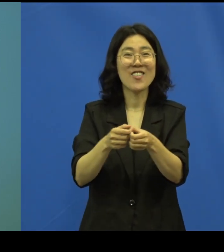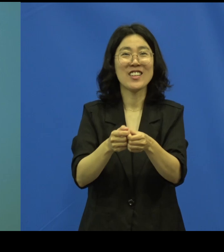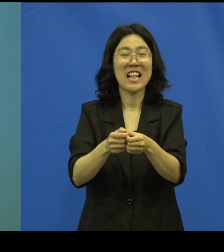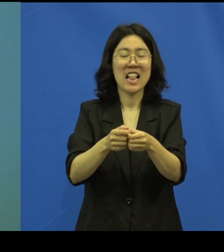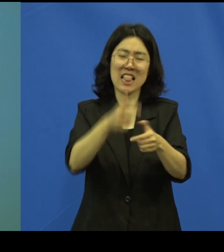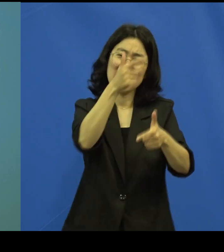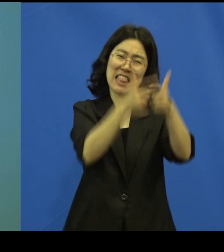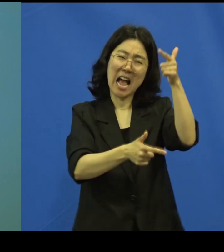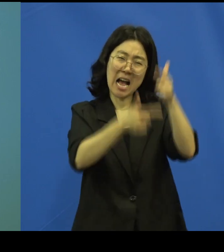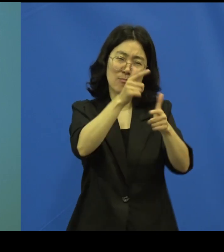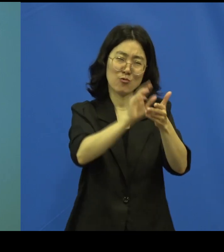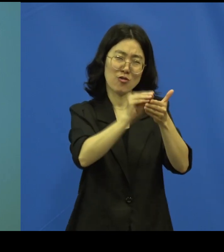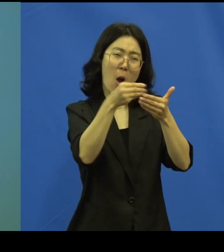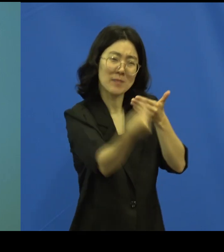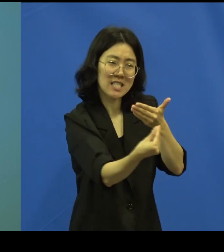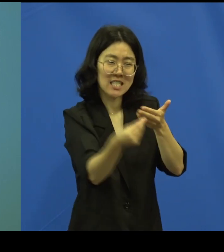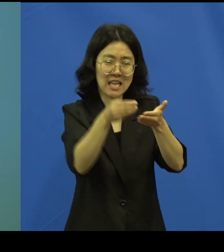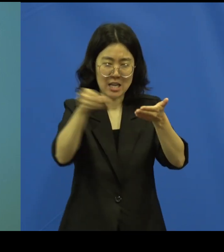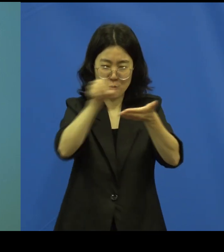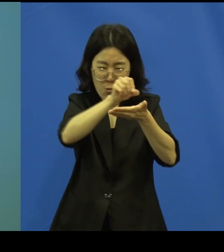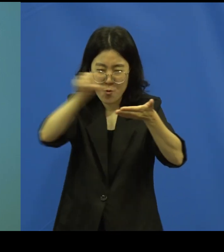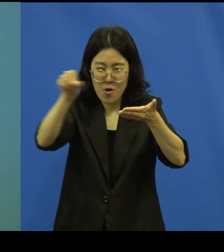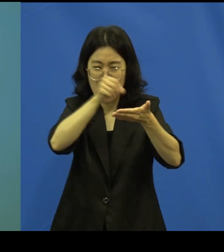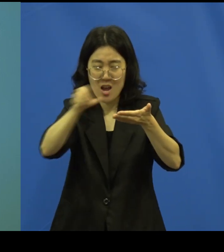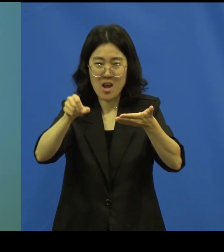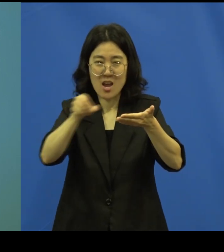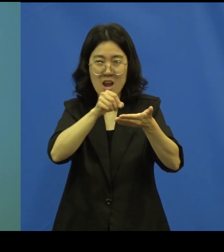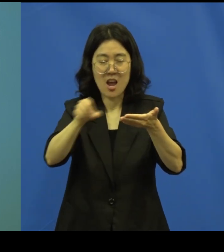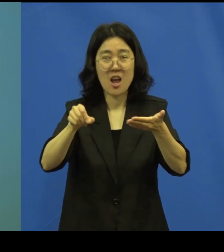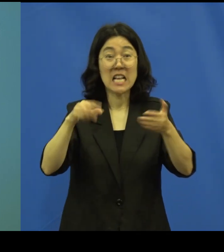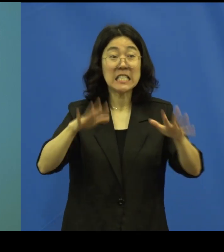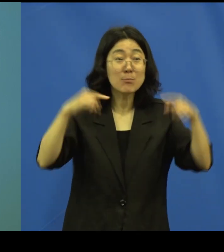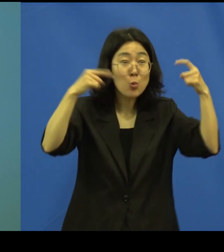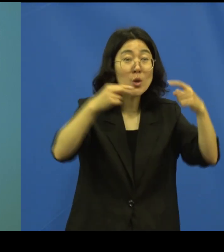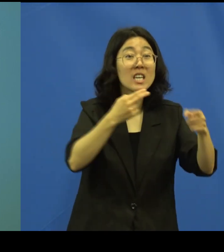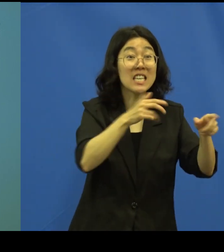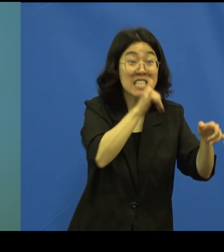나무 가지나 이런 것들을 통해 글을 썼습니다. 종이가 없던 시대에.